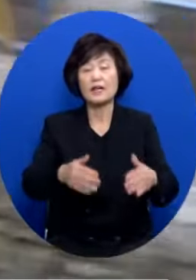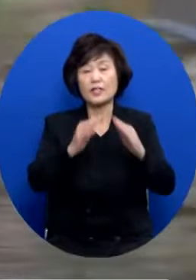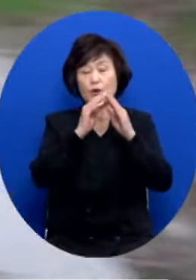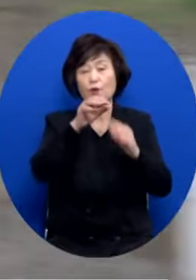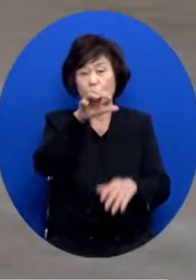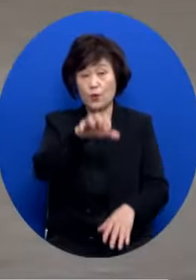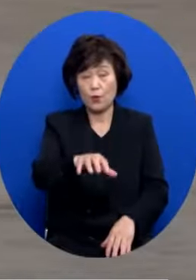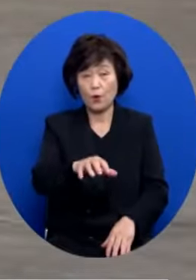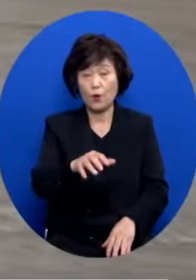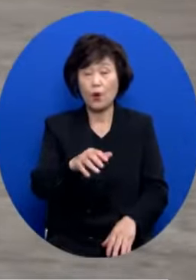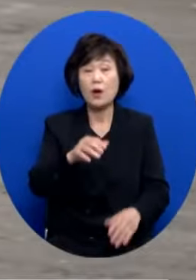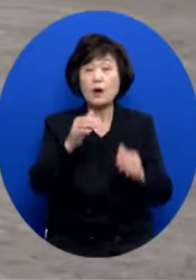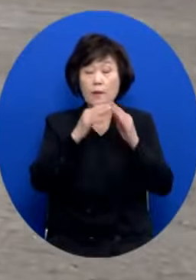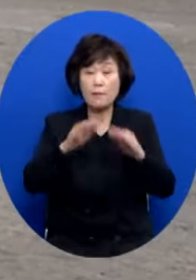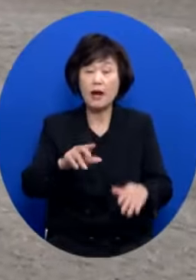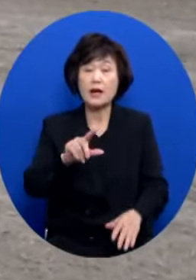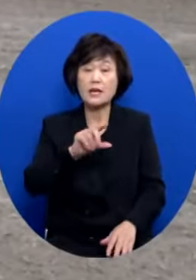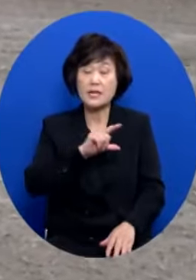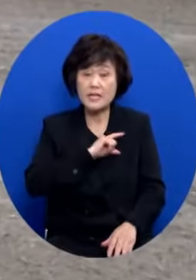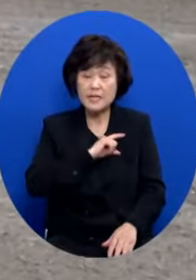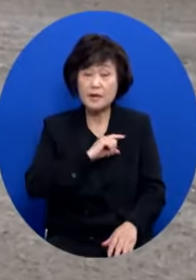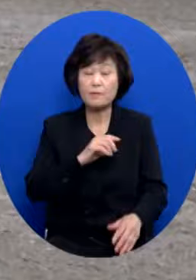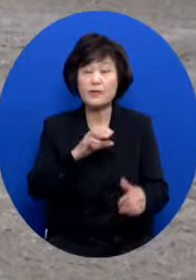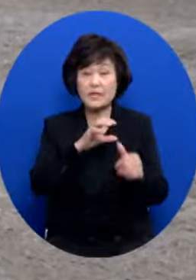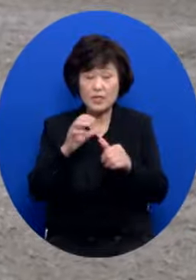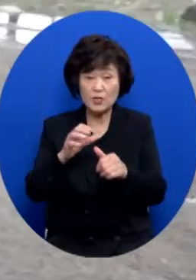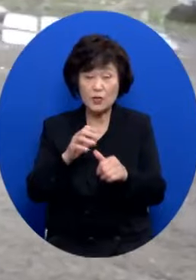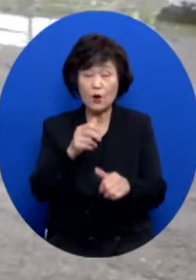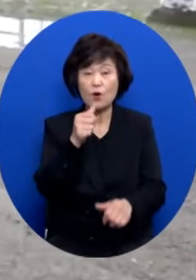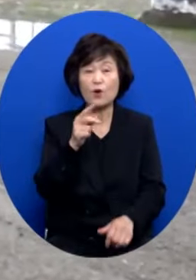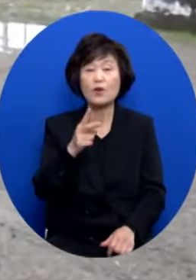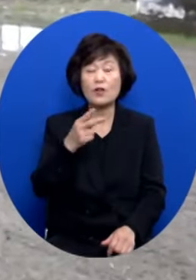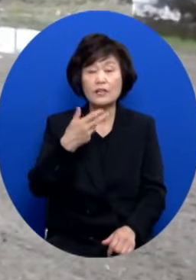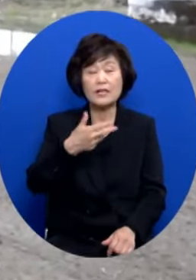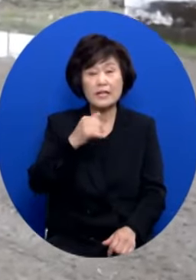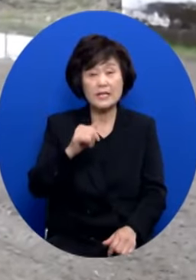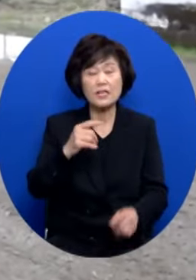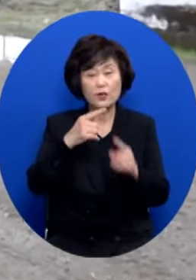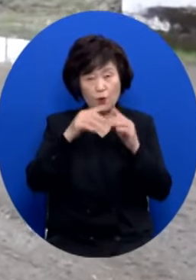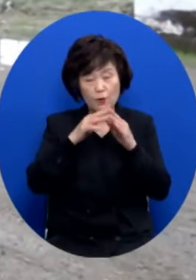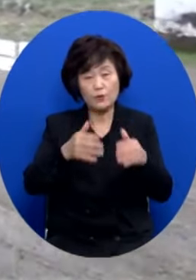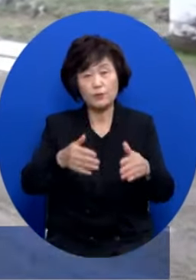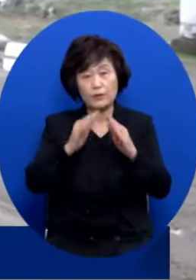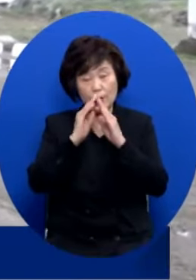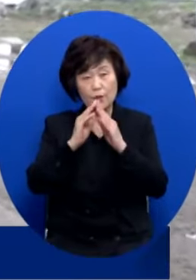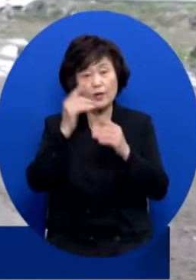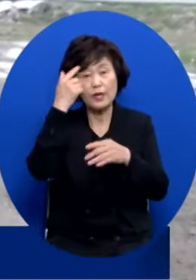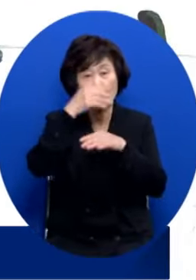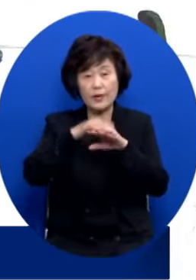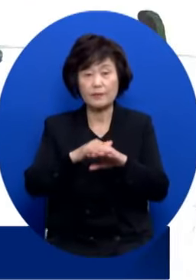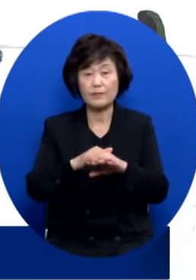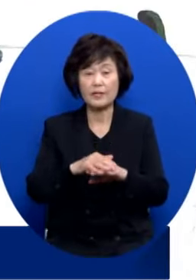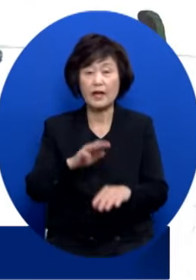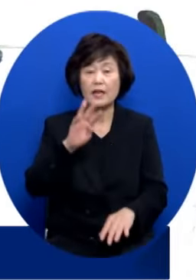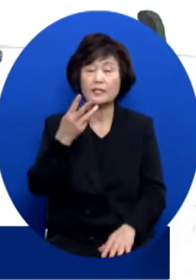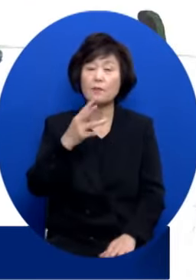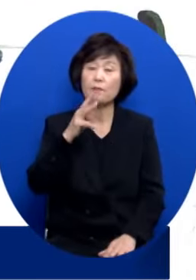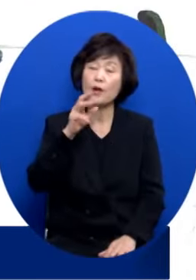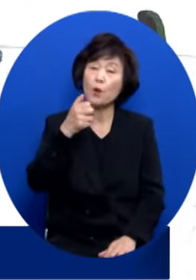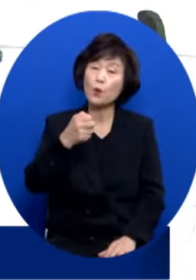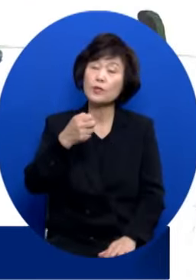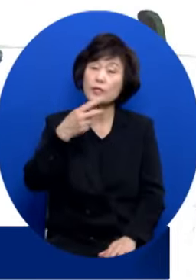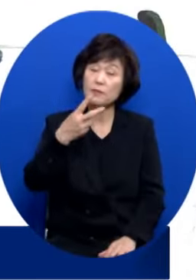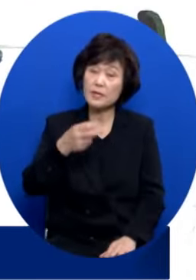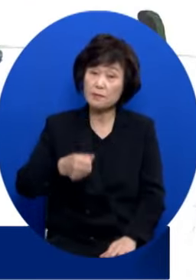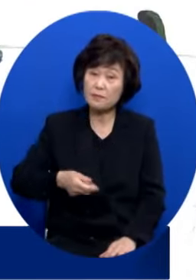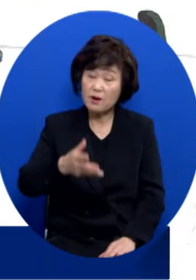마을의 이름을 딴 가칭 현리 교회도 이곳에 세워질 예정입니다 32평 이렇게 매입을 하게 되어서